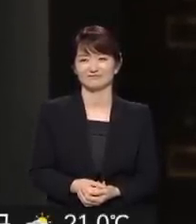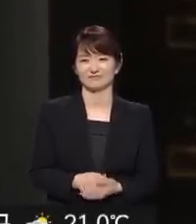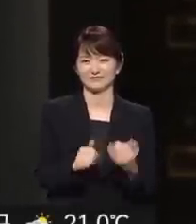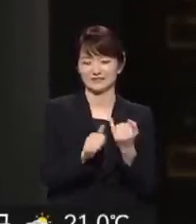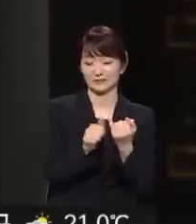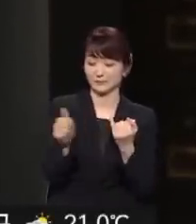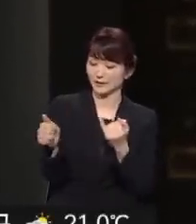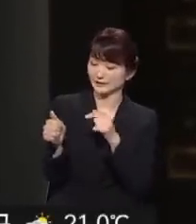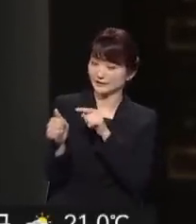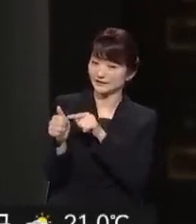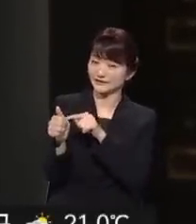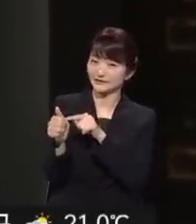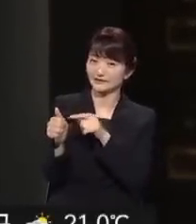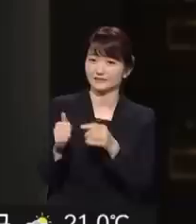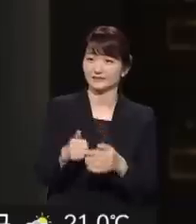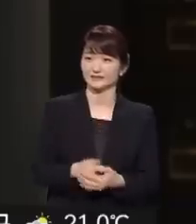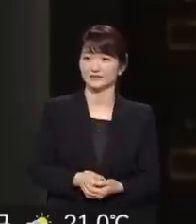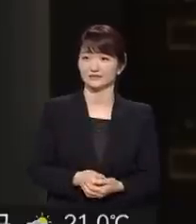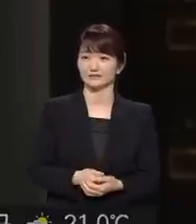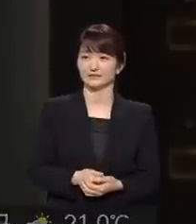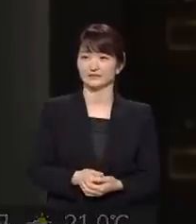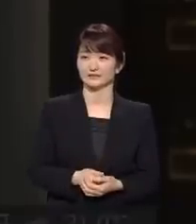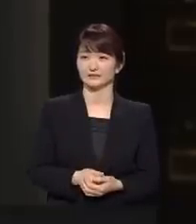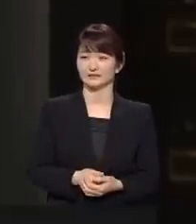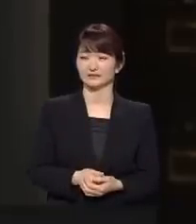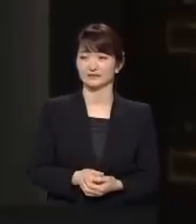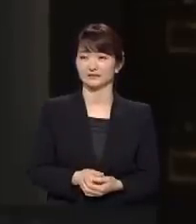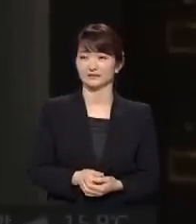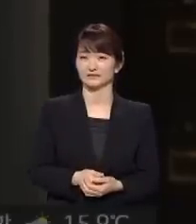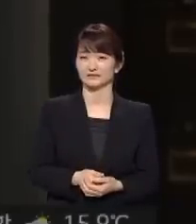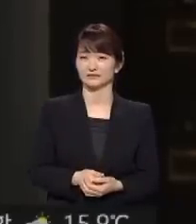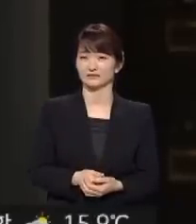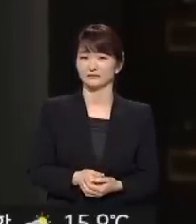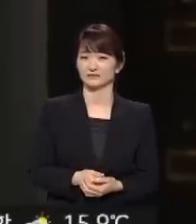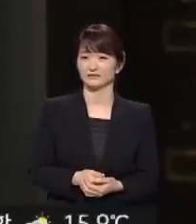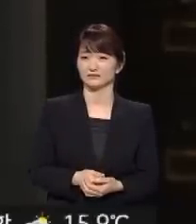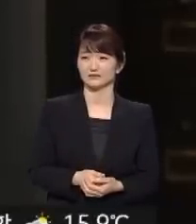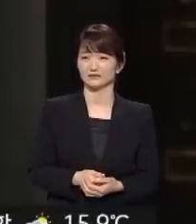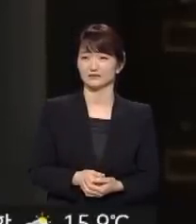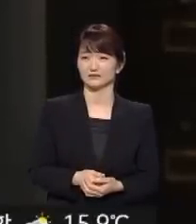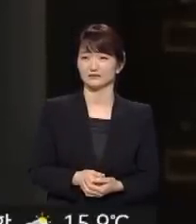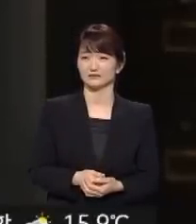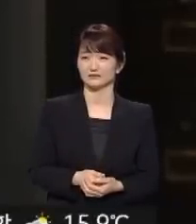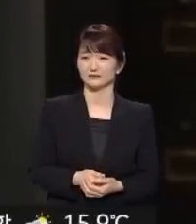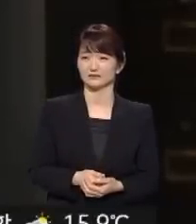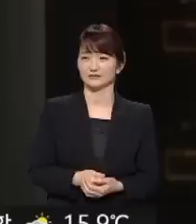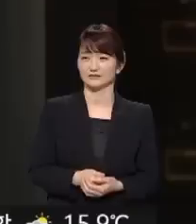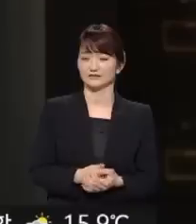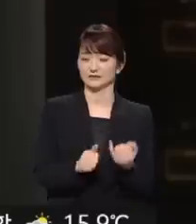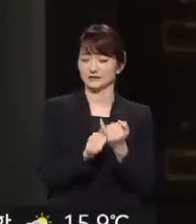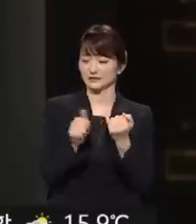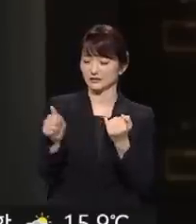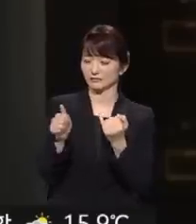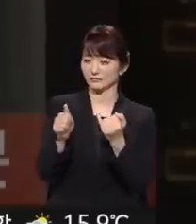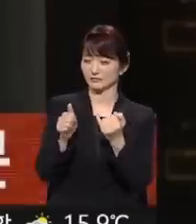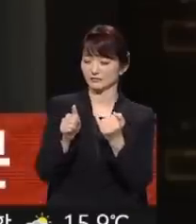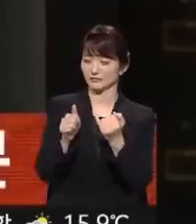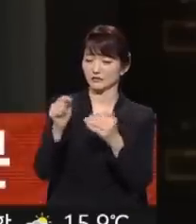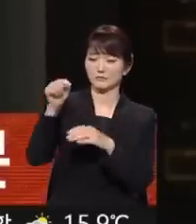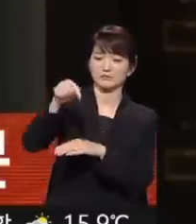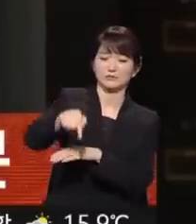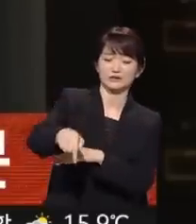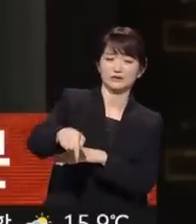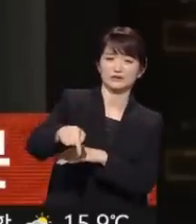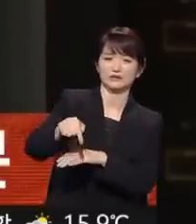남편이 이렇게 아 일단 이러면 남편이 자꾸 바깥에 나가서 엉뚱한 소리 하고 분위기 별로